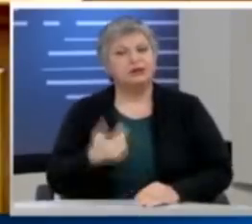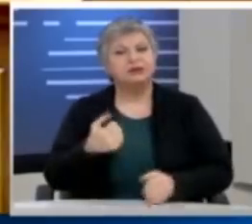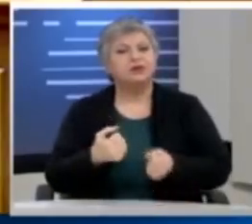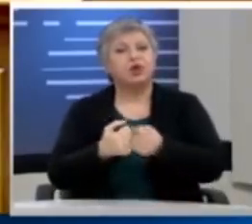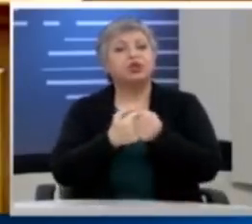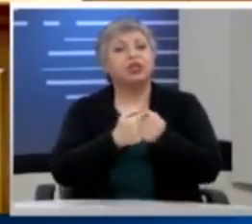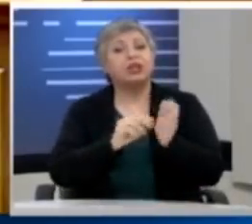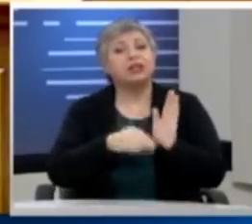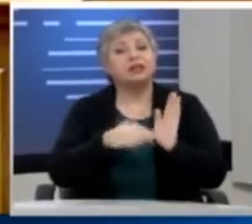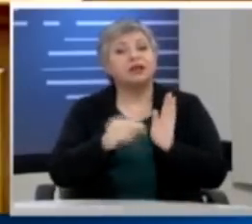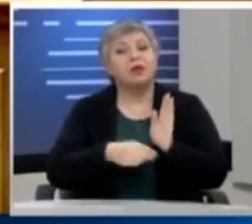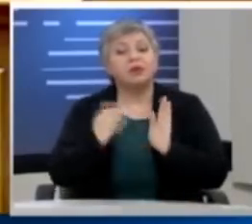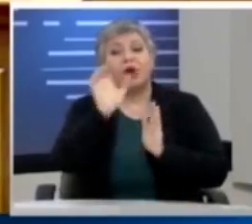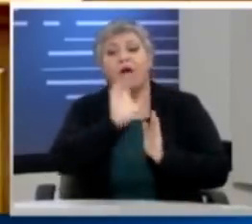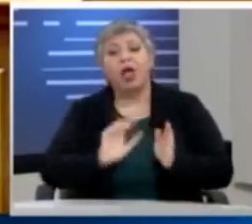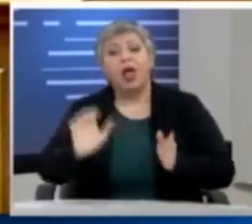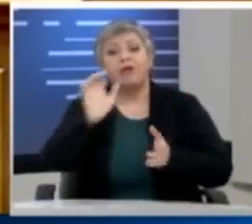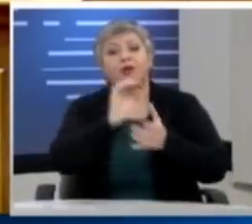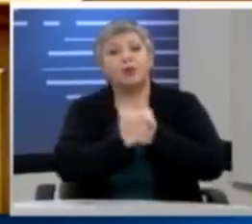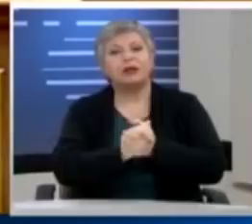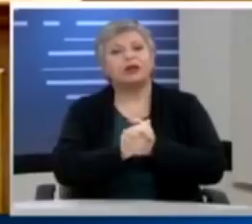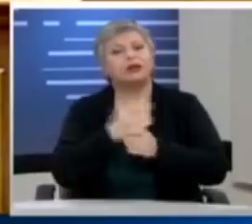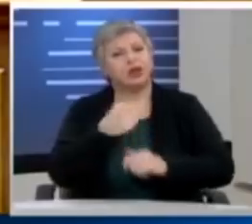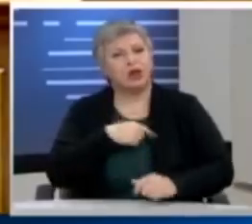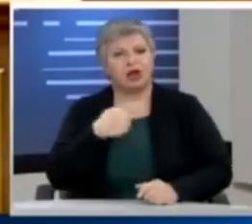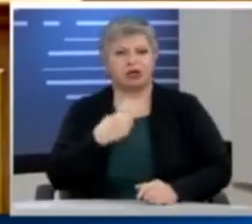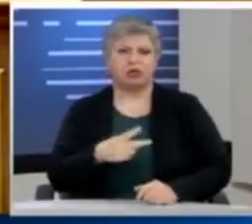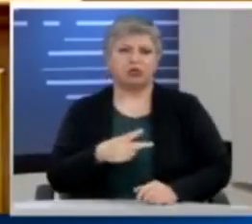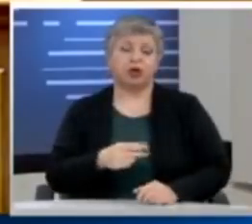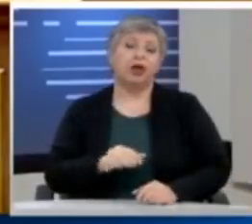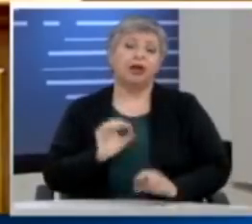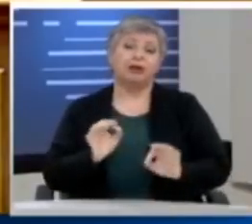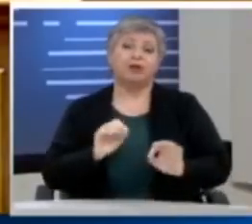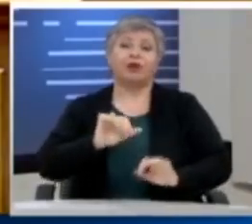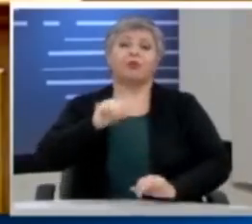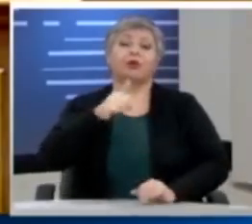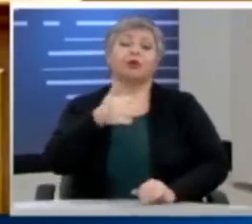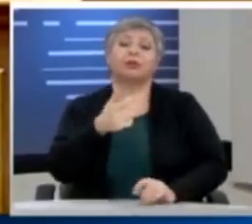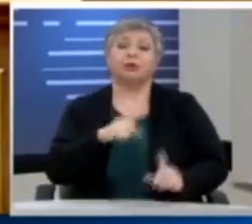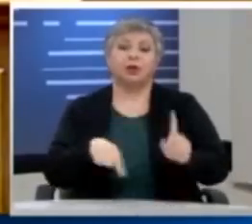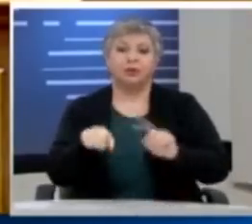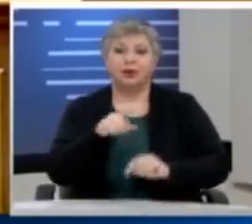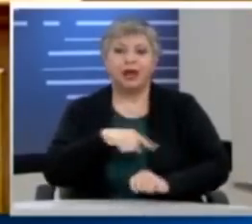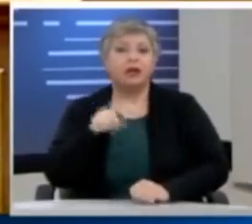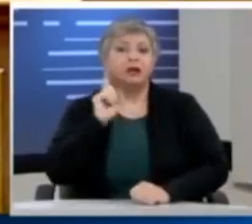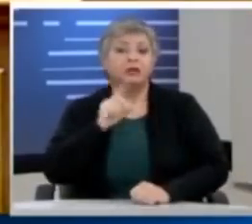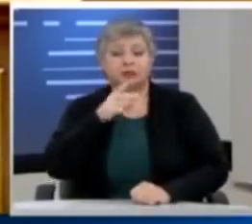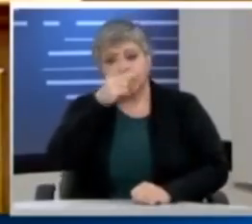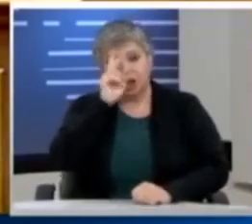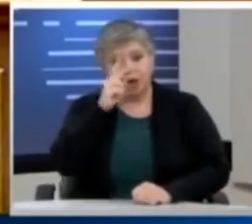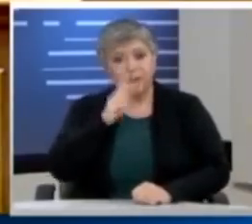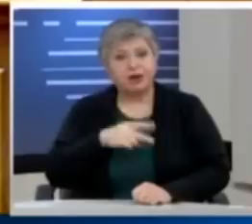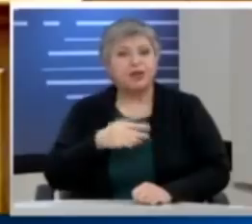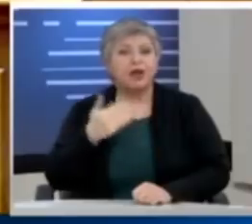Ένωση και οι ηγέτες των χωρών της. Πρώτη και καλύτερη η Μέρκελ, που ήρθε στην Ελλάδα για να